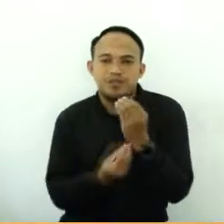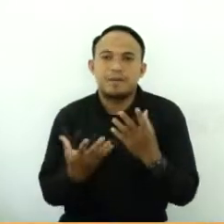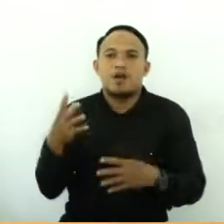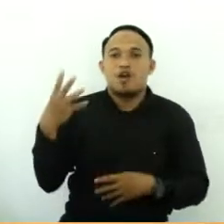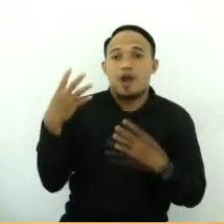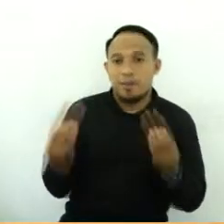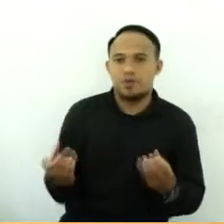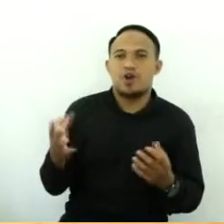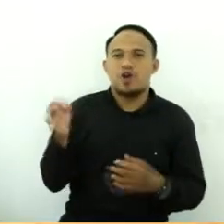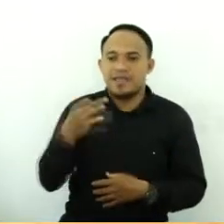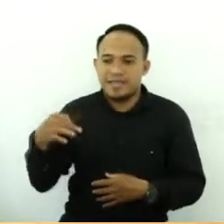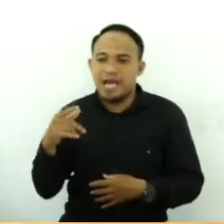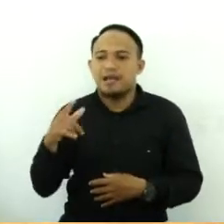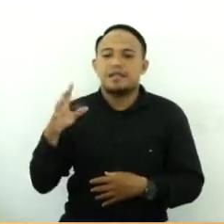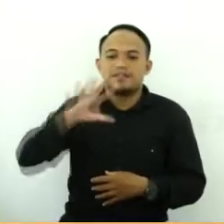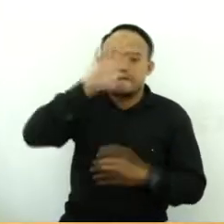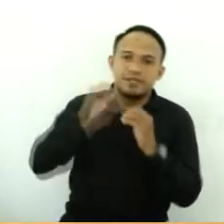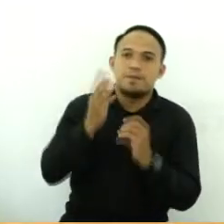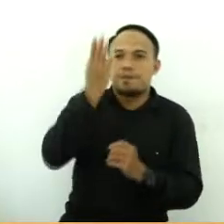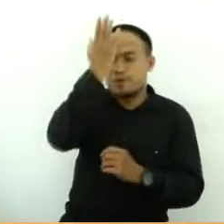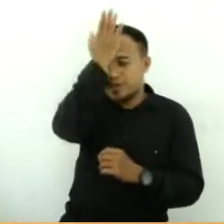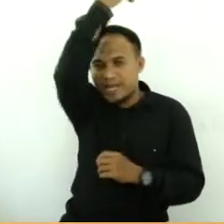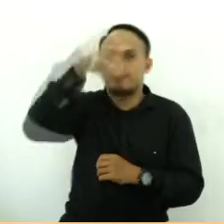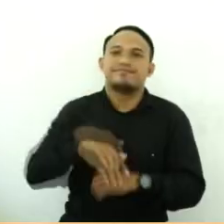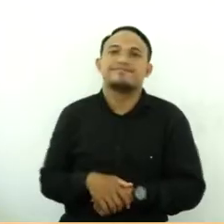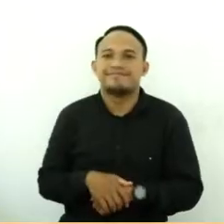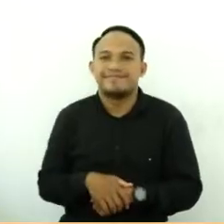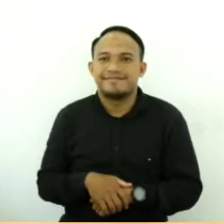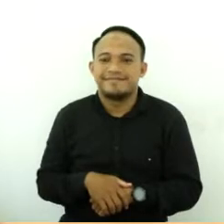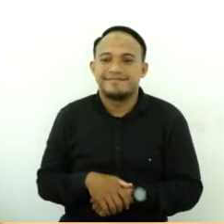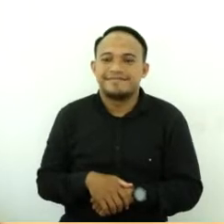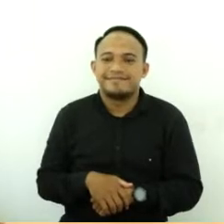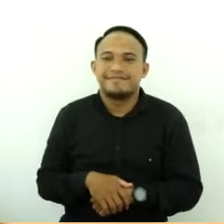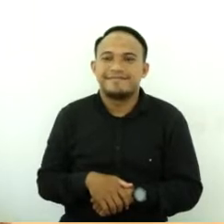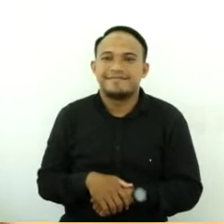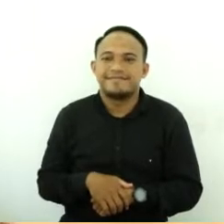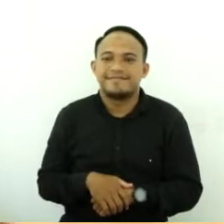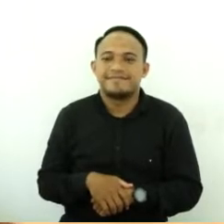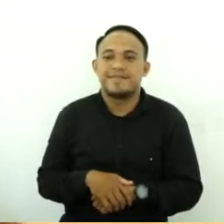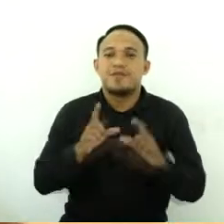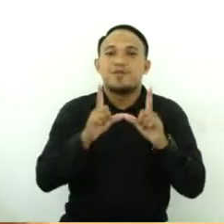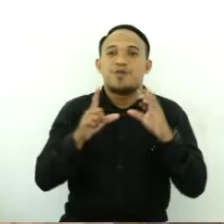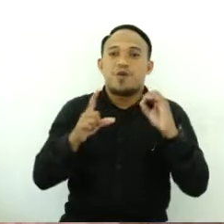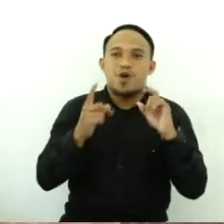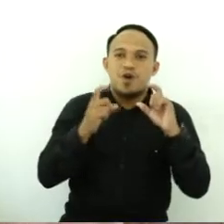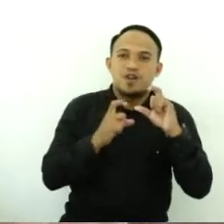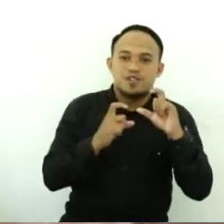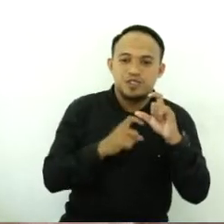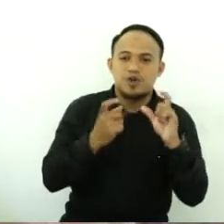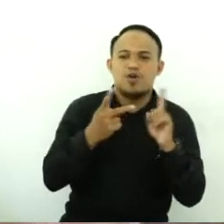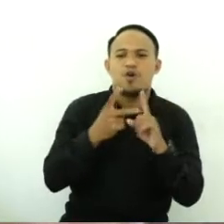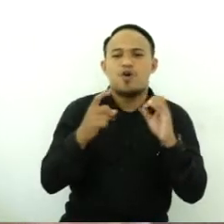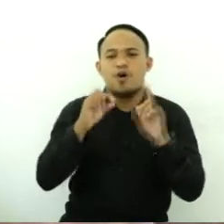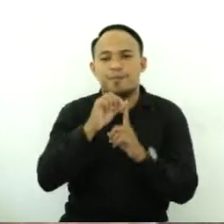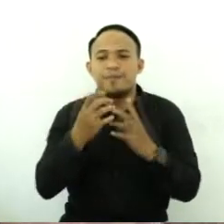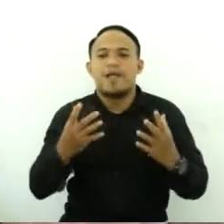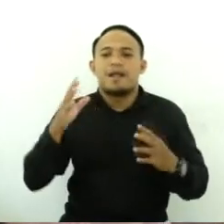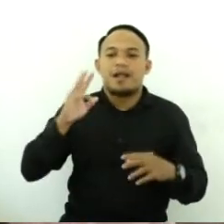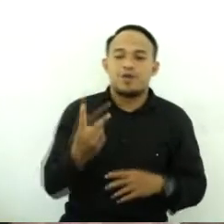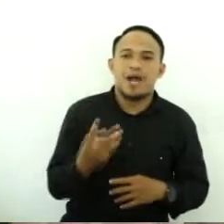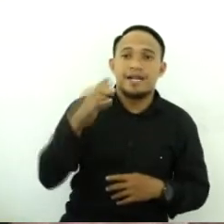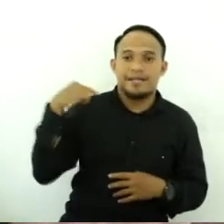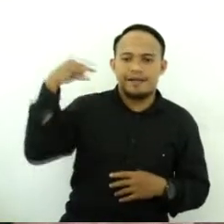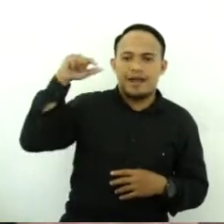pimpinan brd serta pengurus Koni kabupaten kota se Provinsi Gorontalo whorkshop kedua